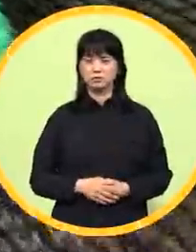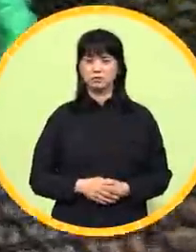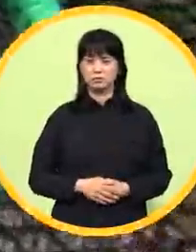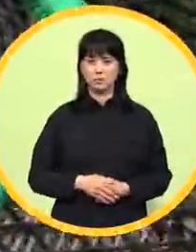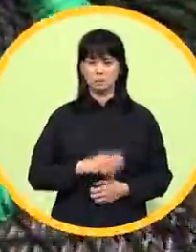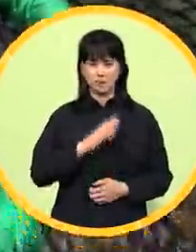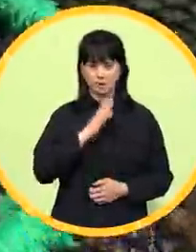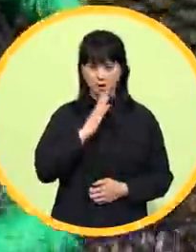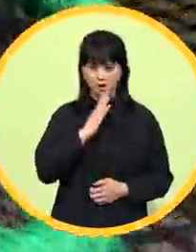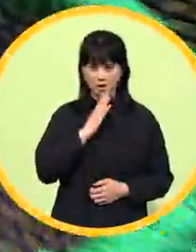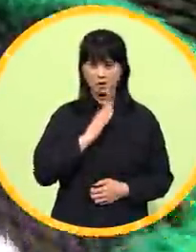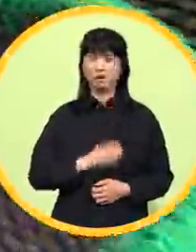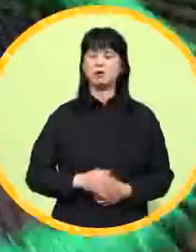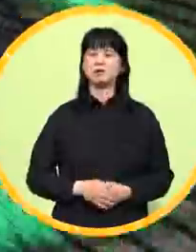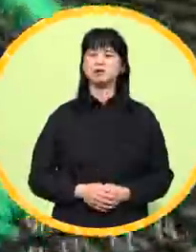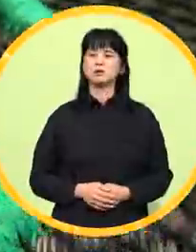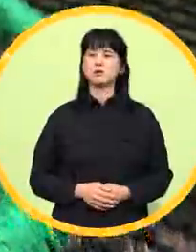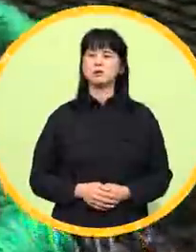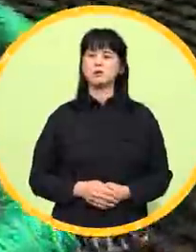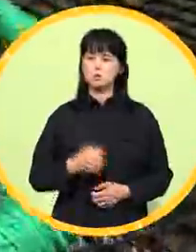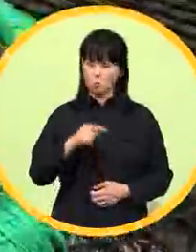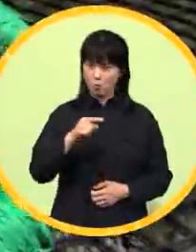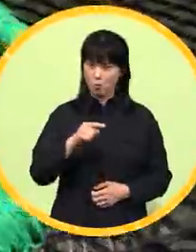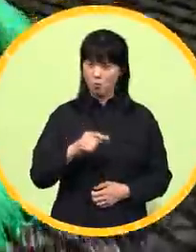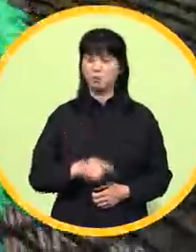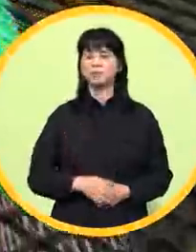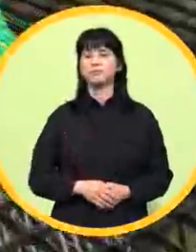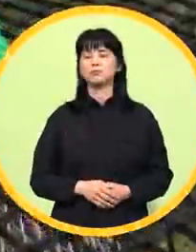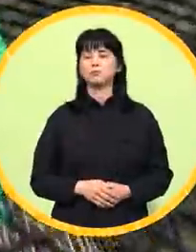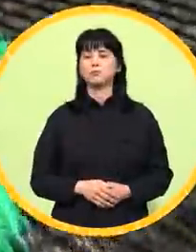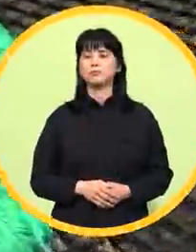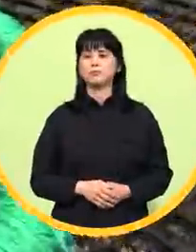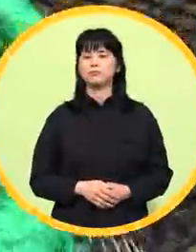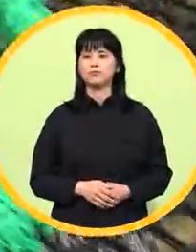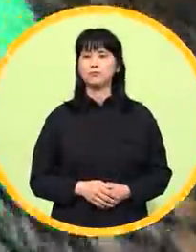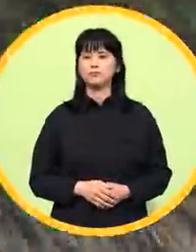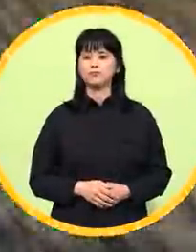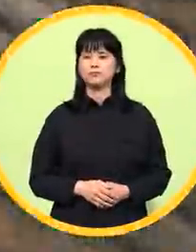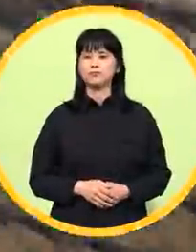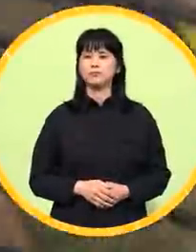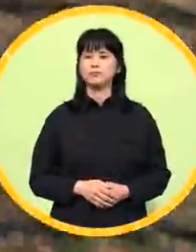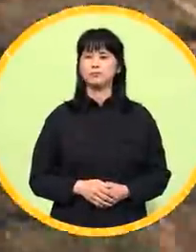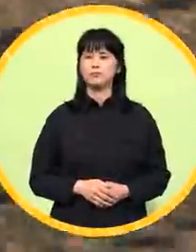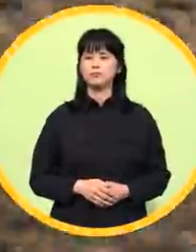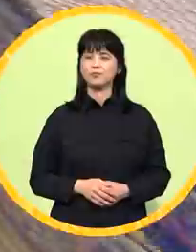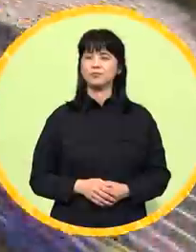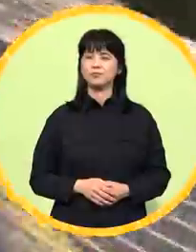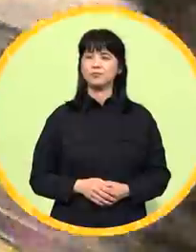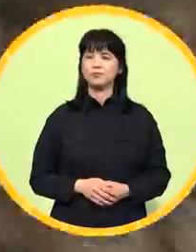後最初のでしょいくぜやっぺえ大